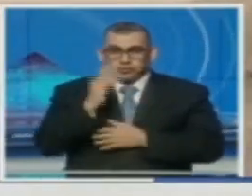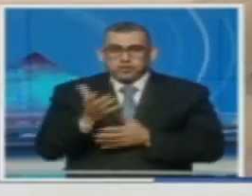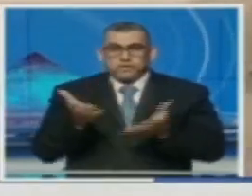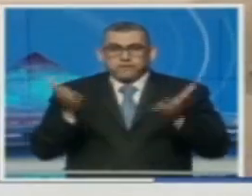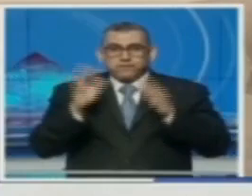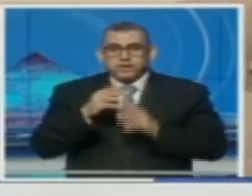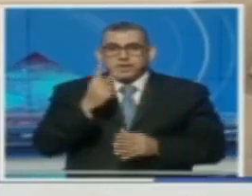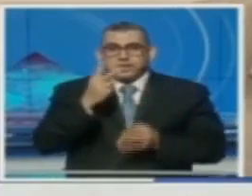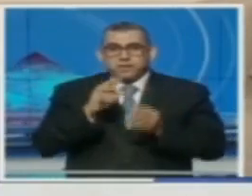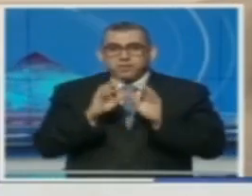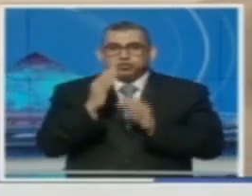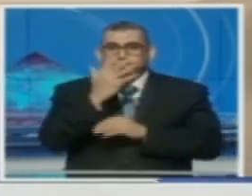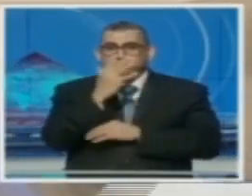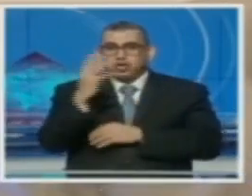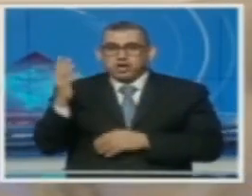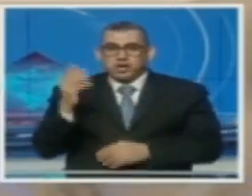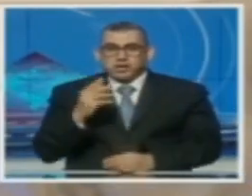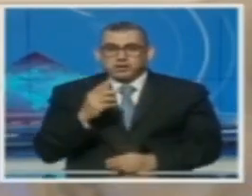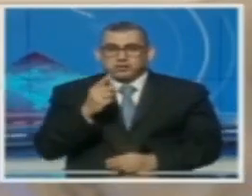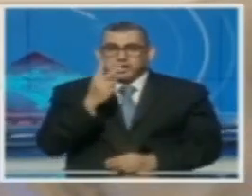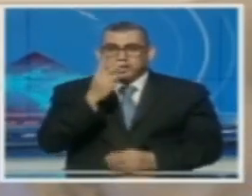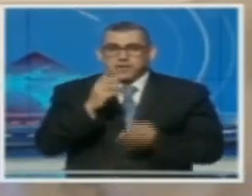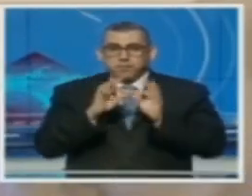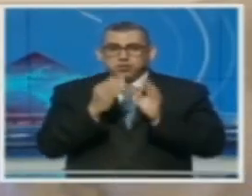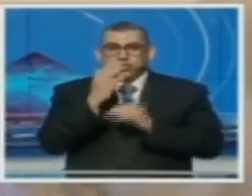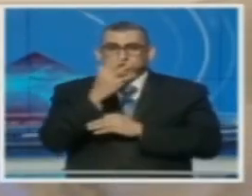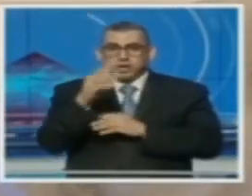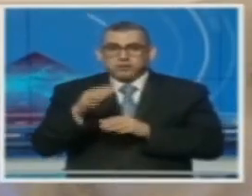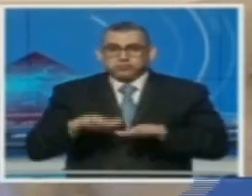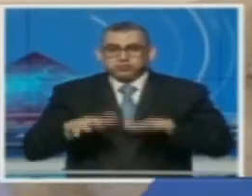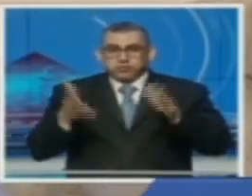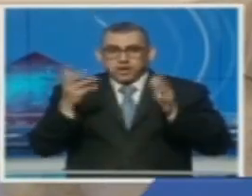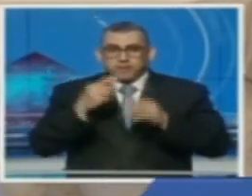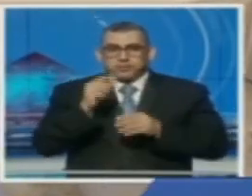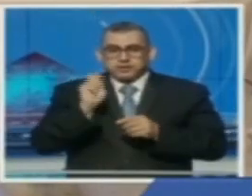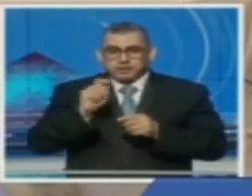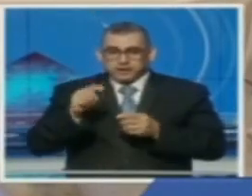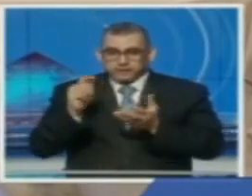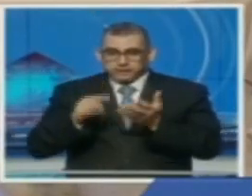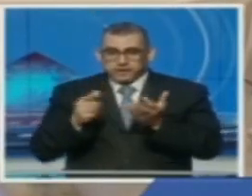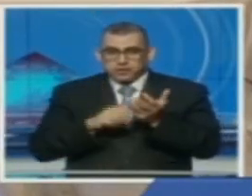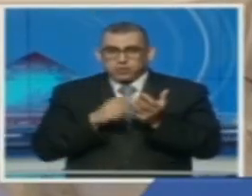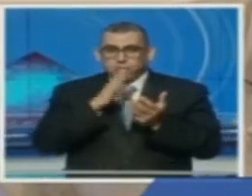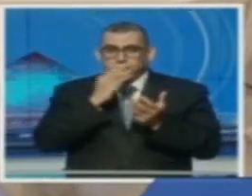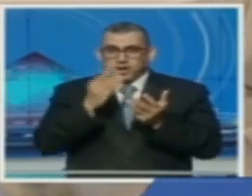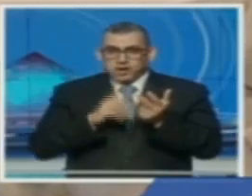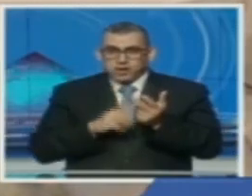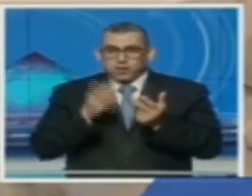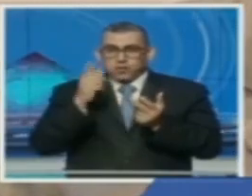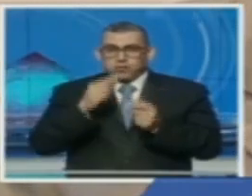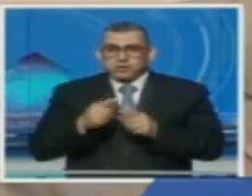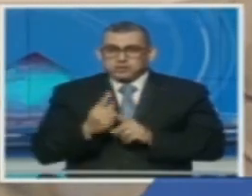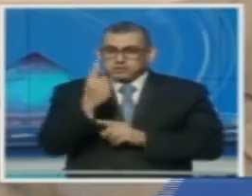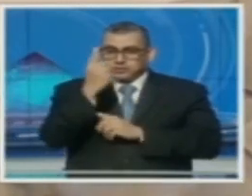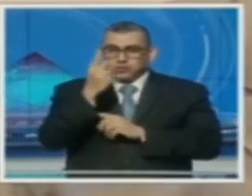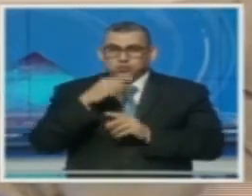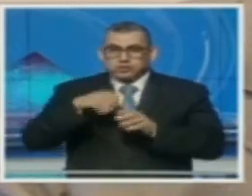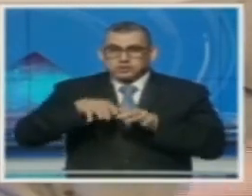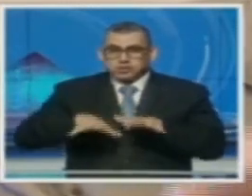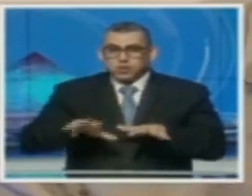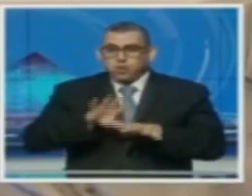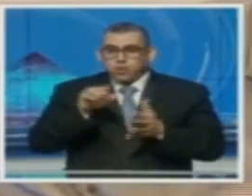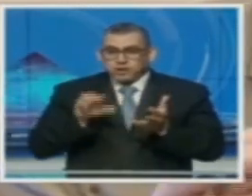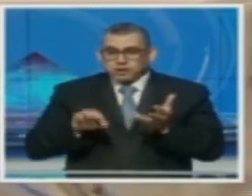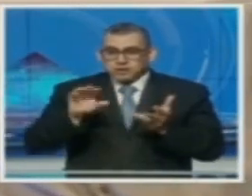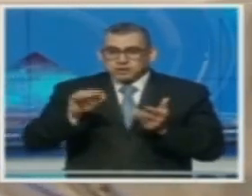2 مليون شجرة، الاتنين مليون شجرة بينتجوا بذور وبينتجوا أوراق وبينتجوا سقان وبينتجوا جذور. كل